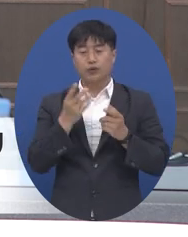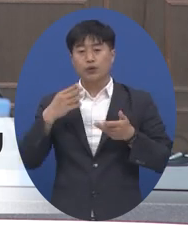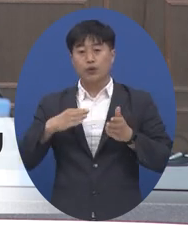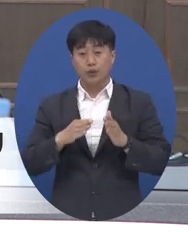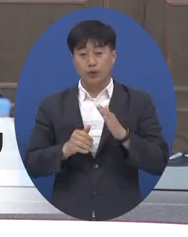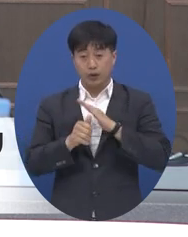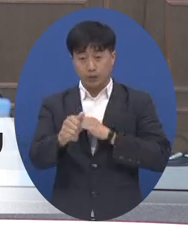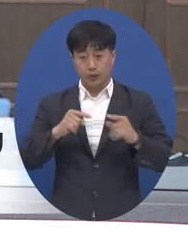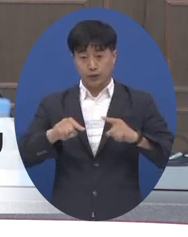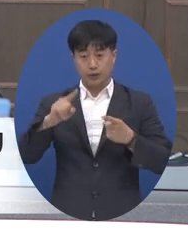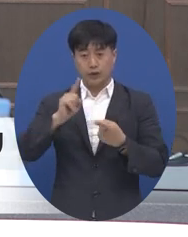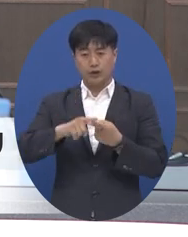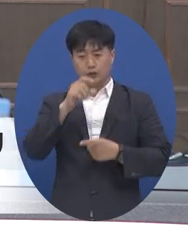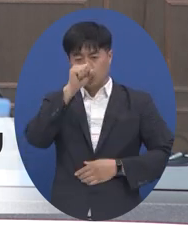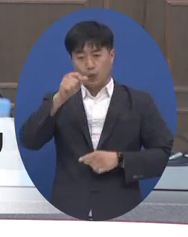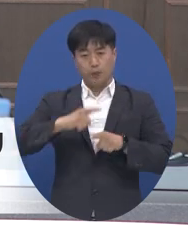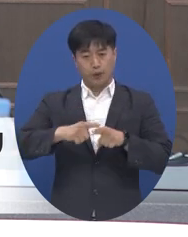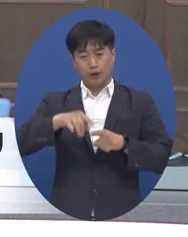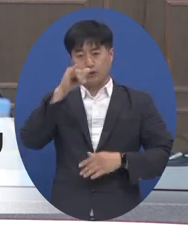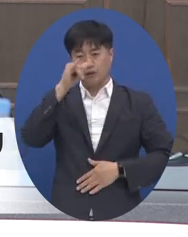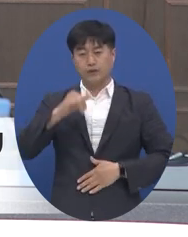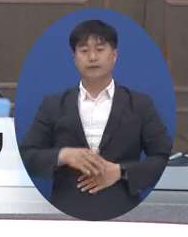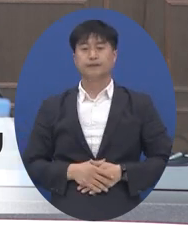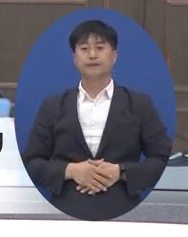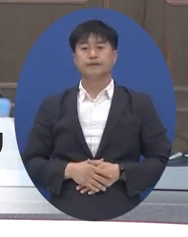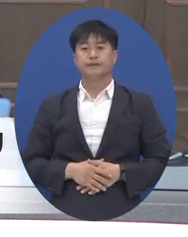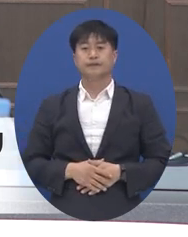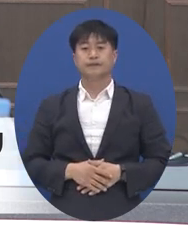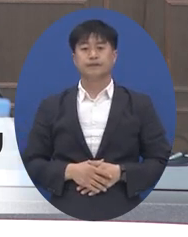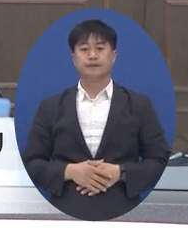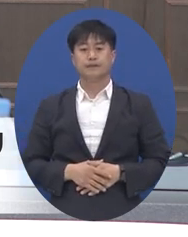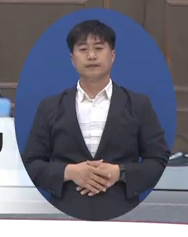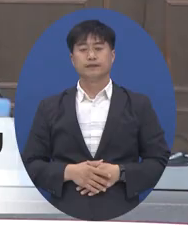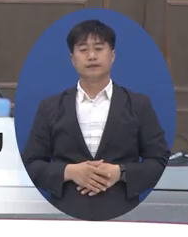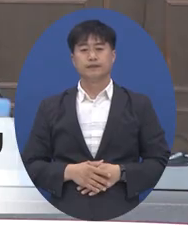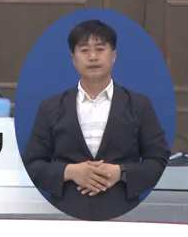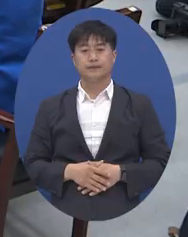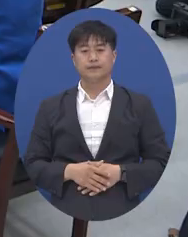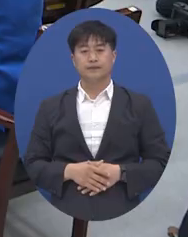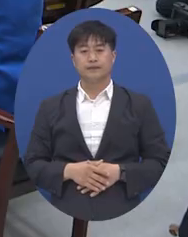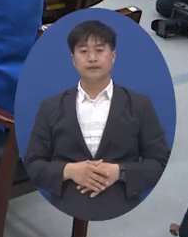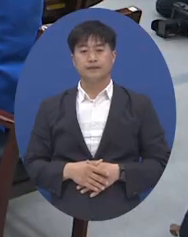경기로 대표 정책에 대한 호평도 나왔습니다 최창수 기자의 보돕니다